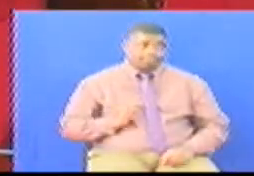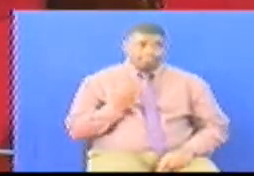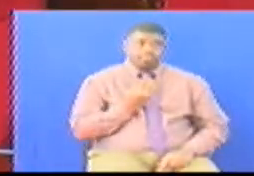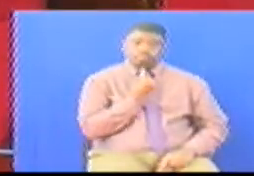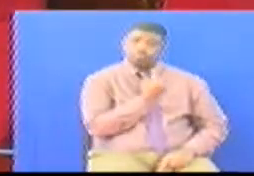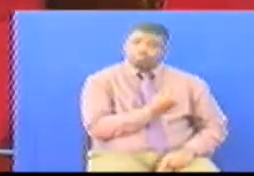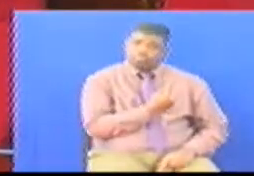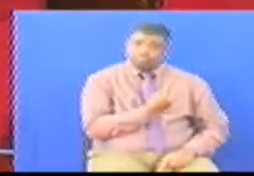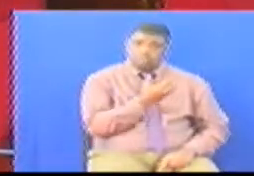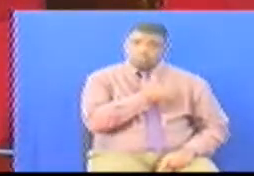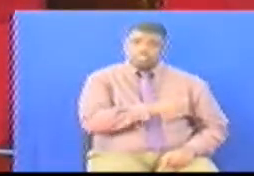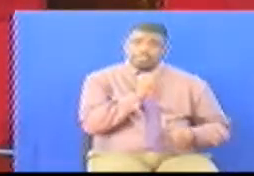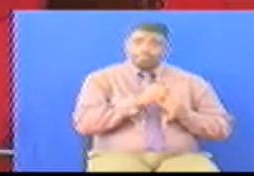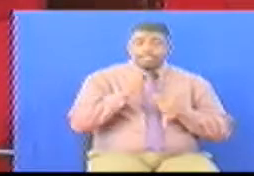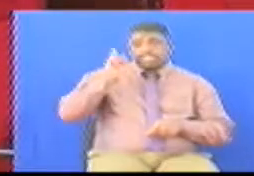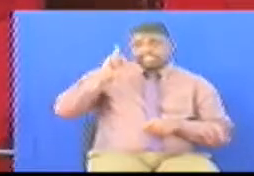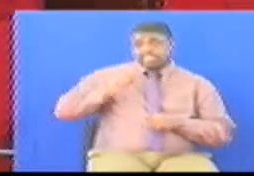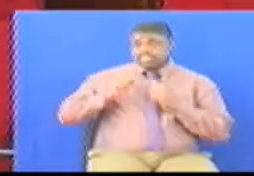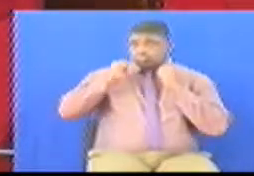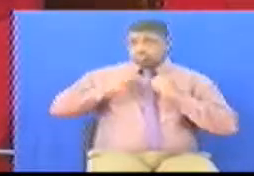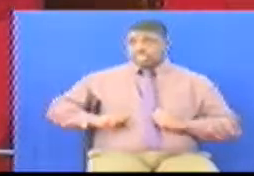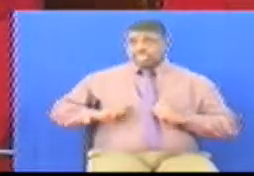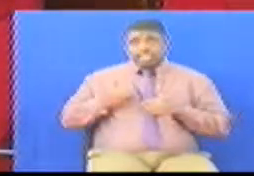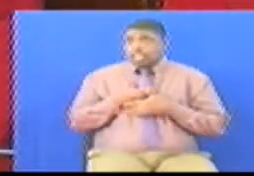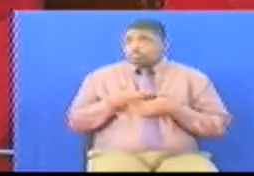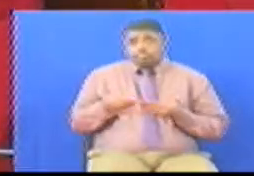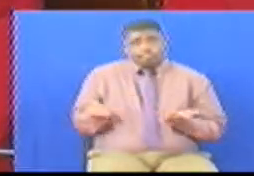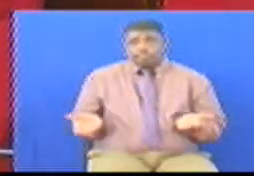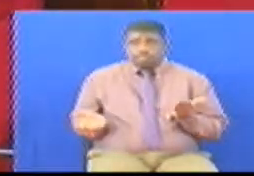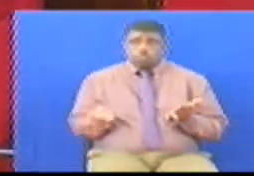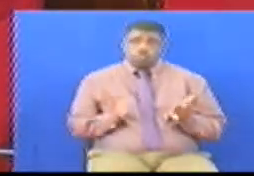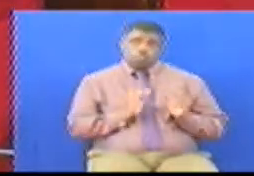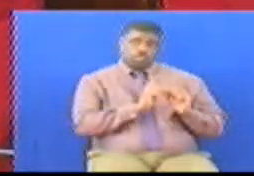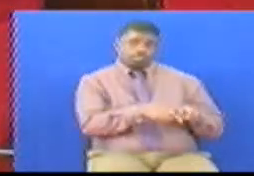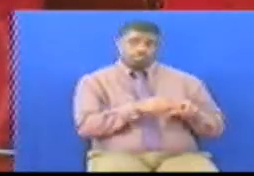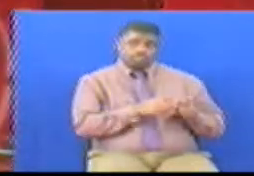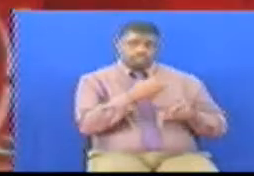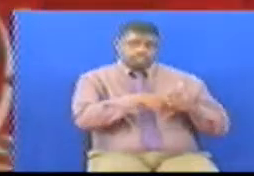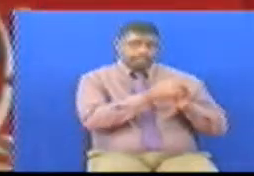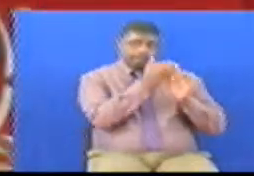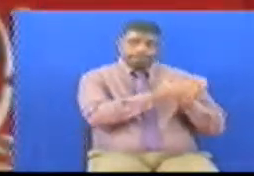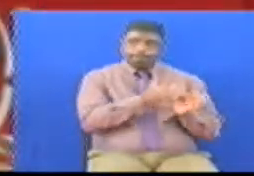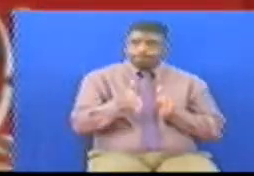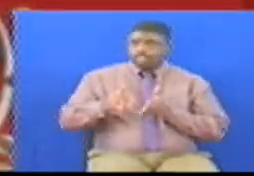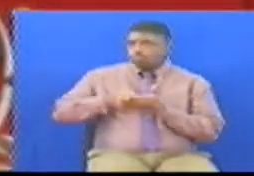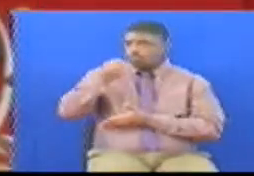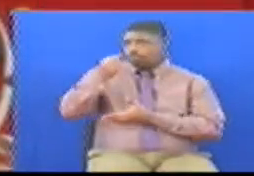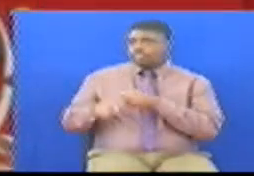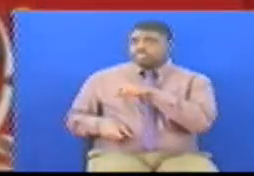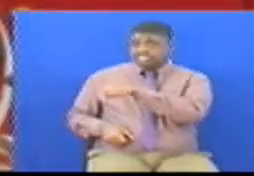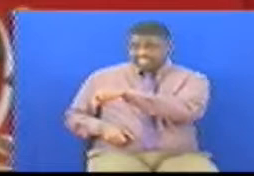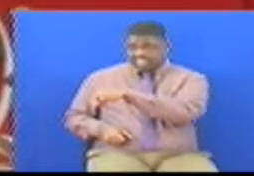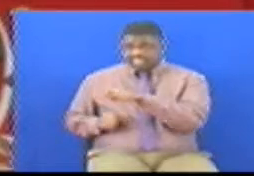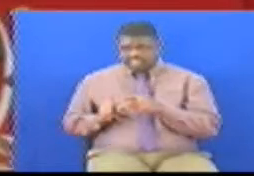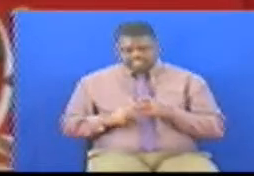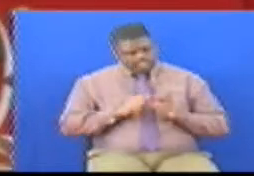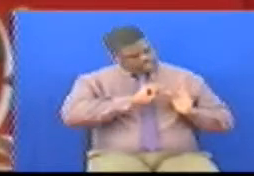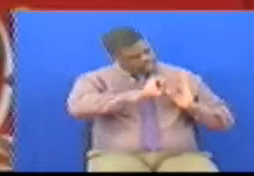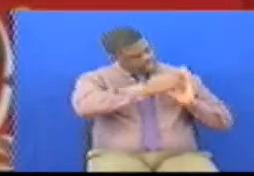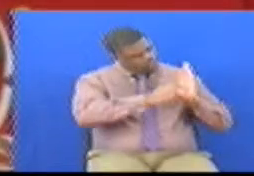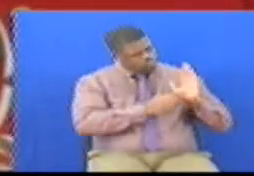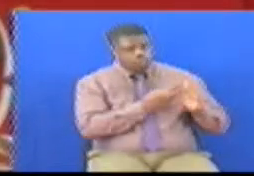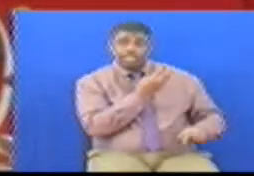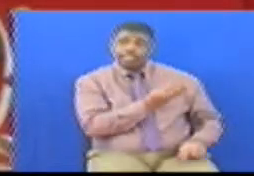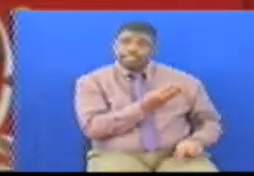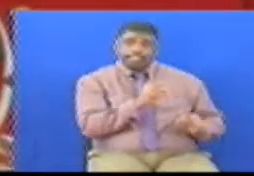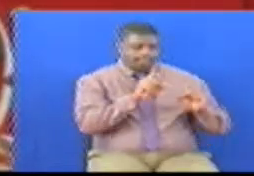1.51 Wizara ya Maliasili Utalii bila kuwepo kwenye mpango wa budget. Mheshimiwa Spika, kanuni ya 4 ibara